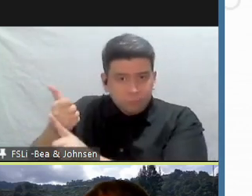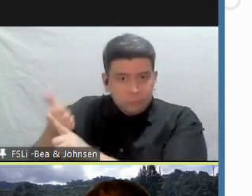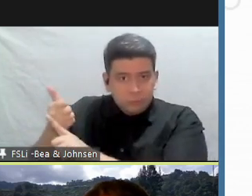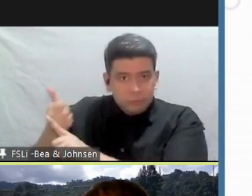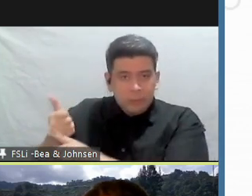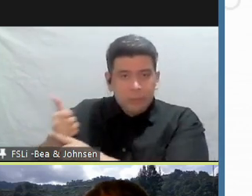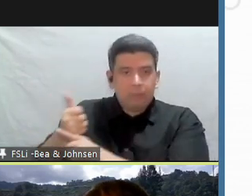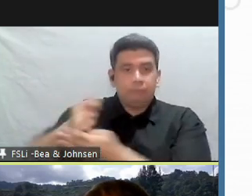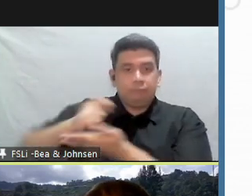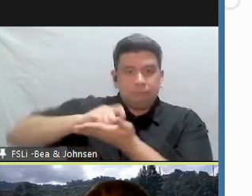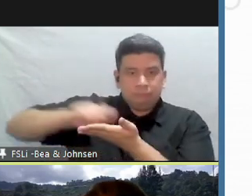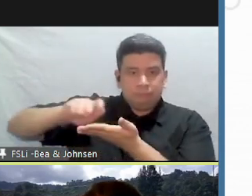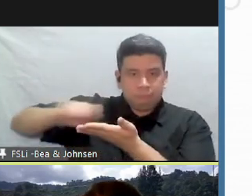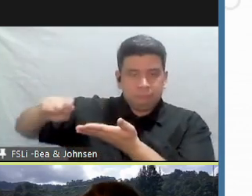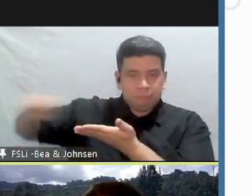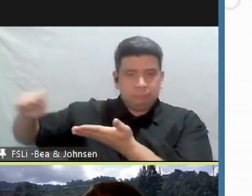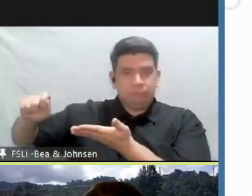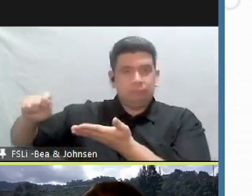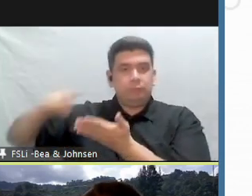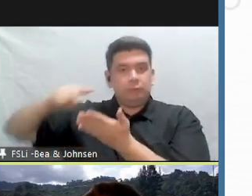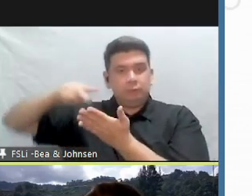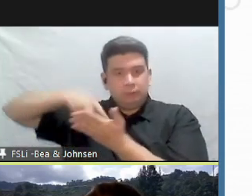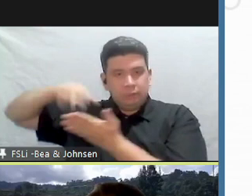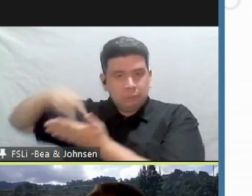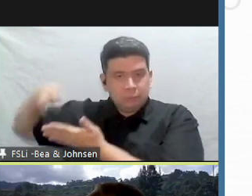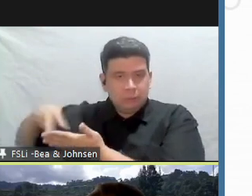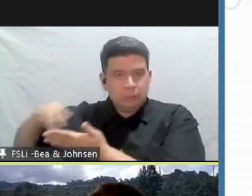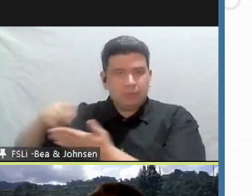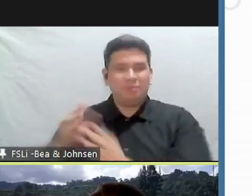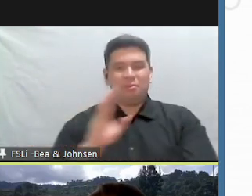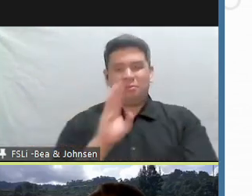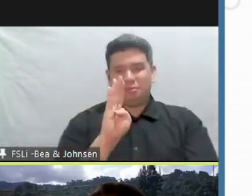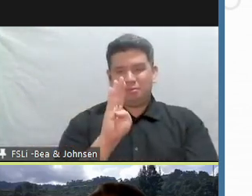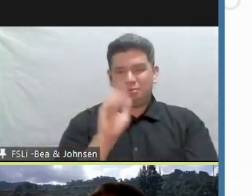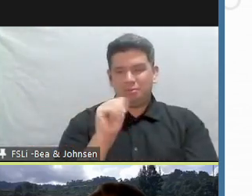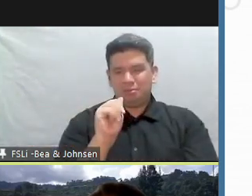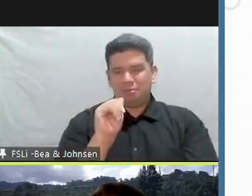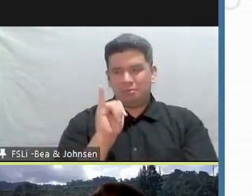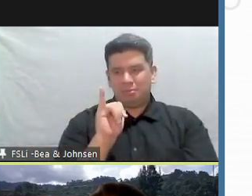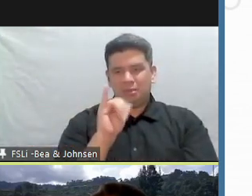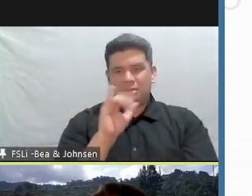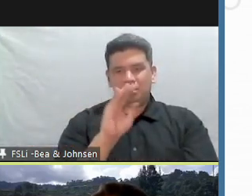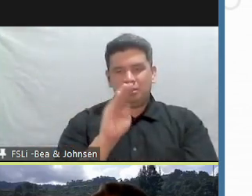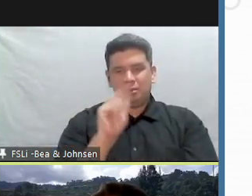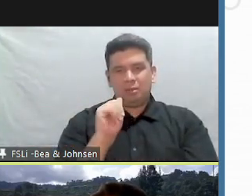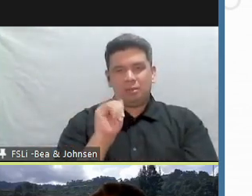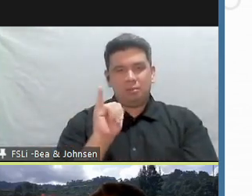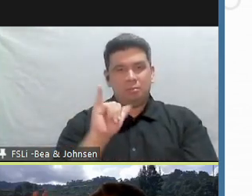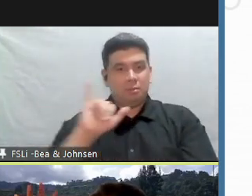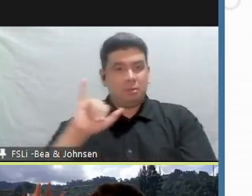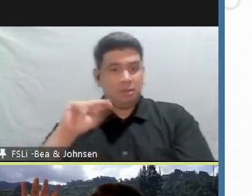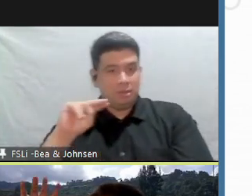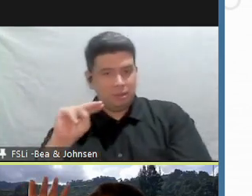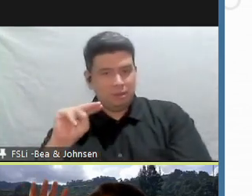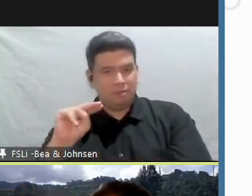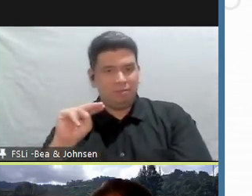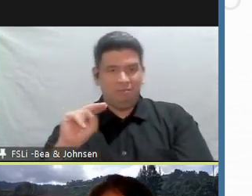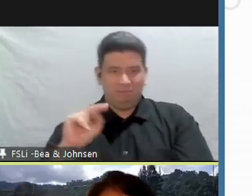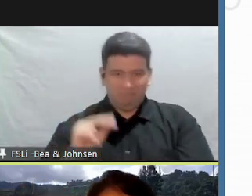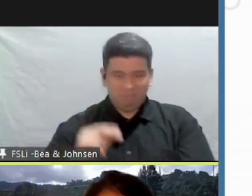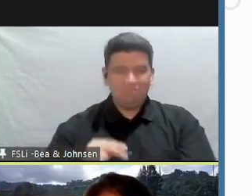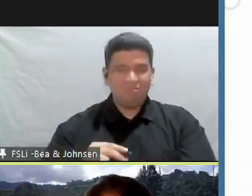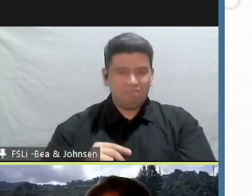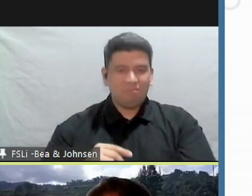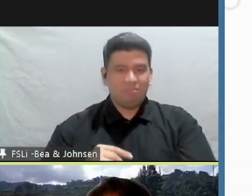Dahil dito, ano, ay literate pala mga Pilipino sa aming bansa, mga literate lang ay yung mga pare, yung mga may mga matataas